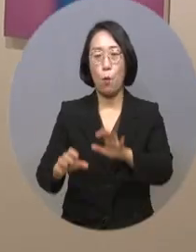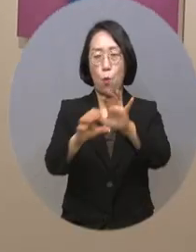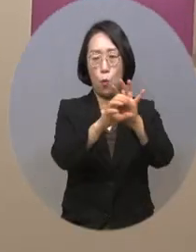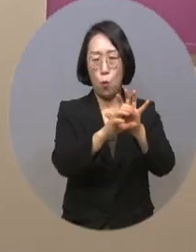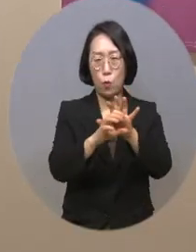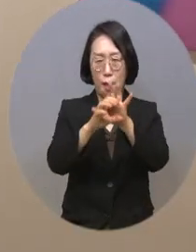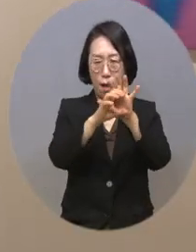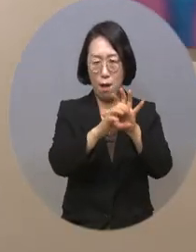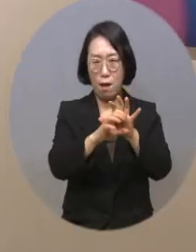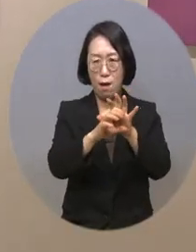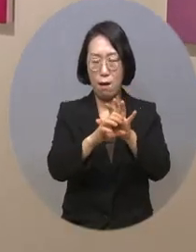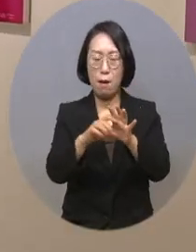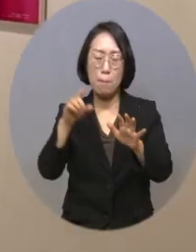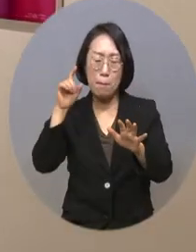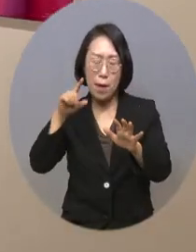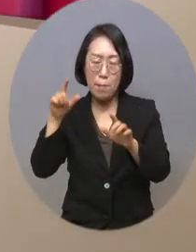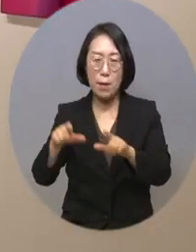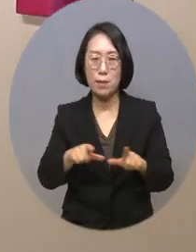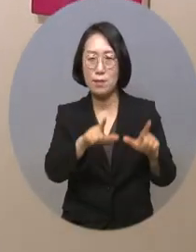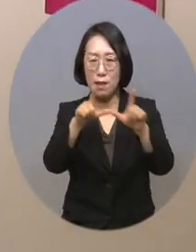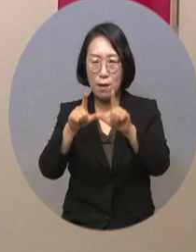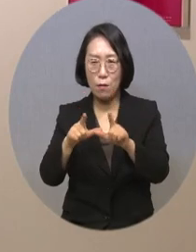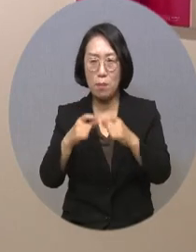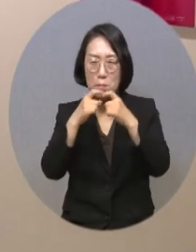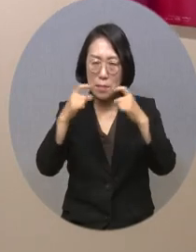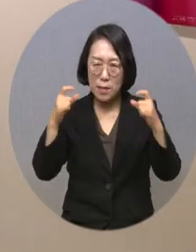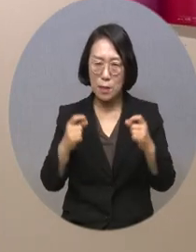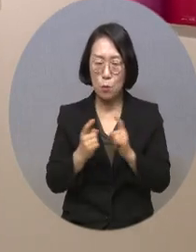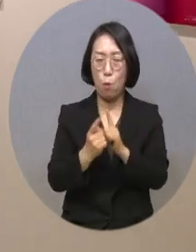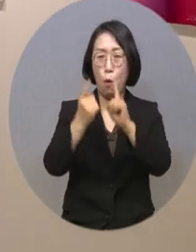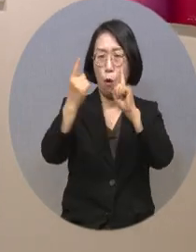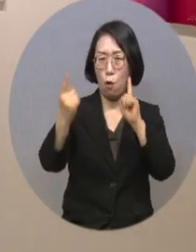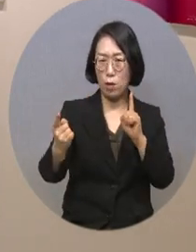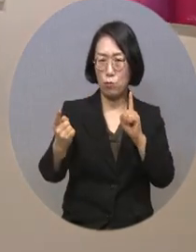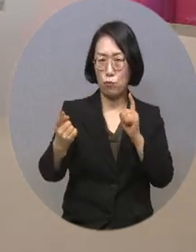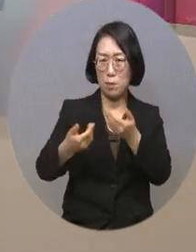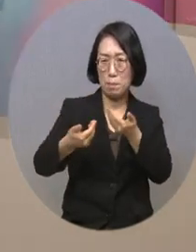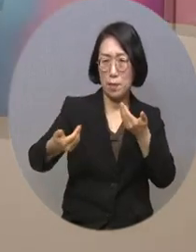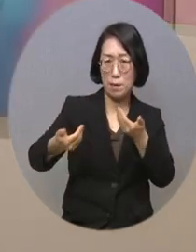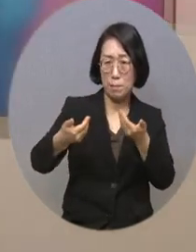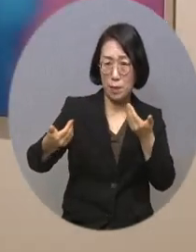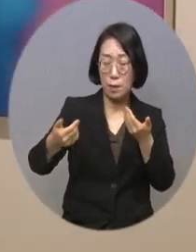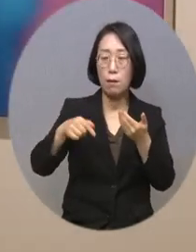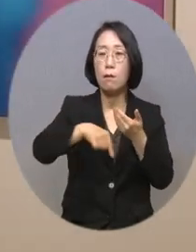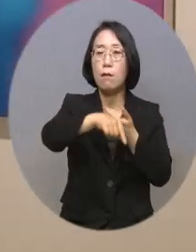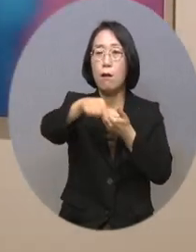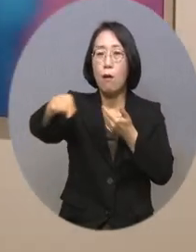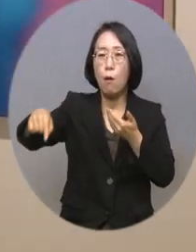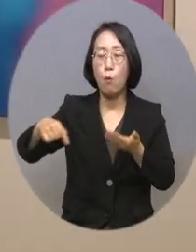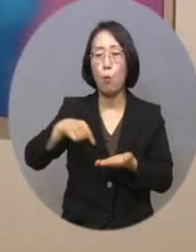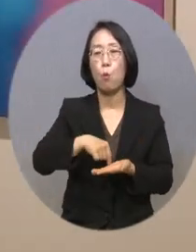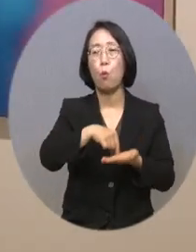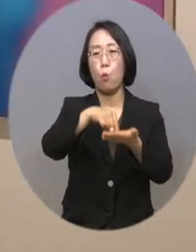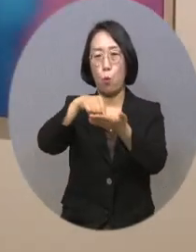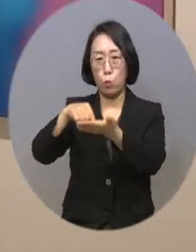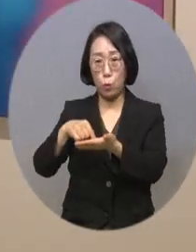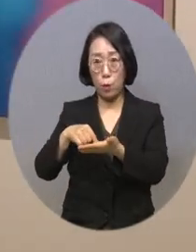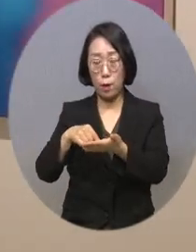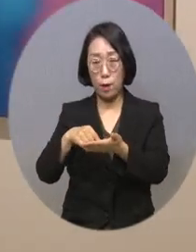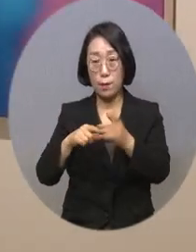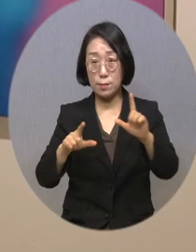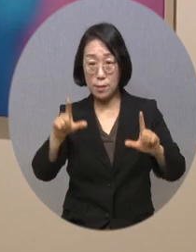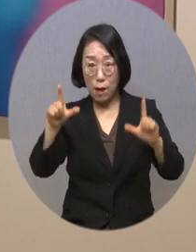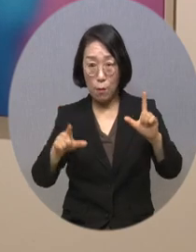코로나19의 일상이 된 마스크 착용과 거리 두기. 언택트 시대에 있는 고독한 현실이 작품